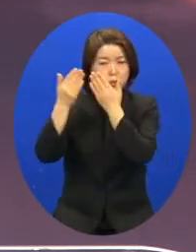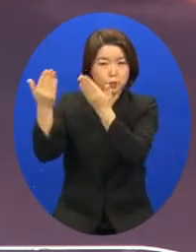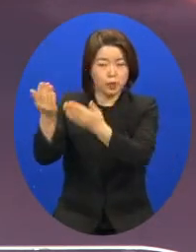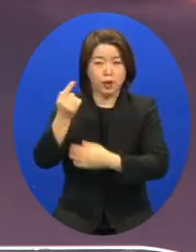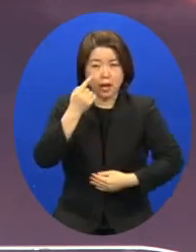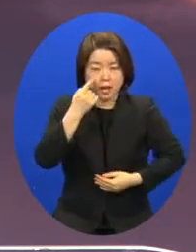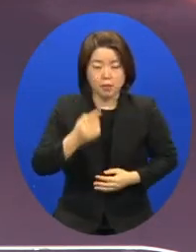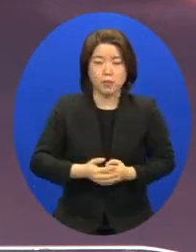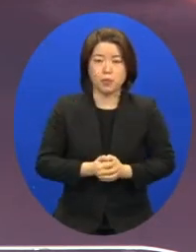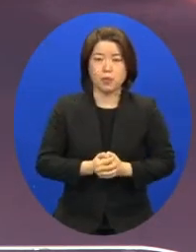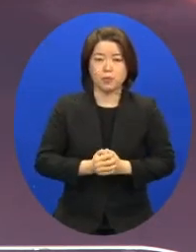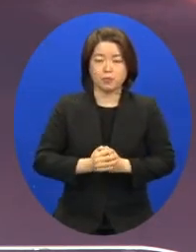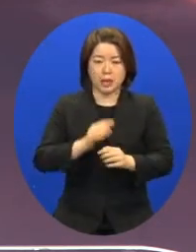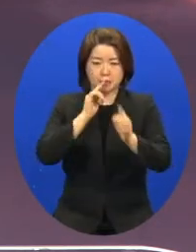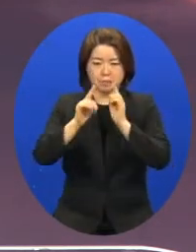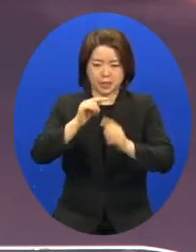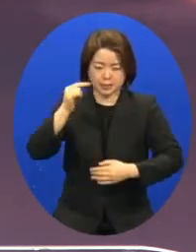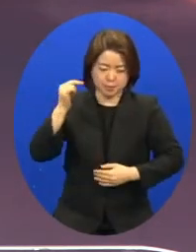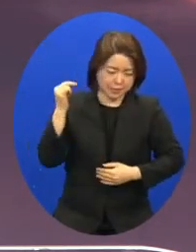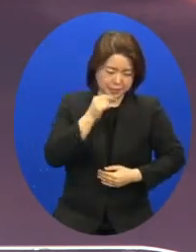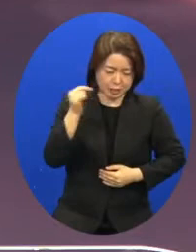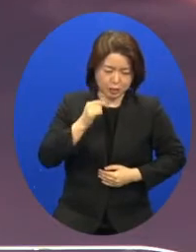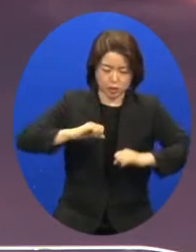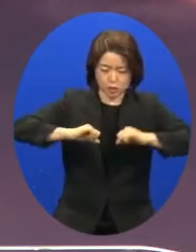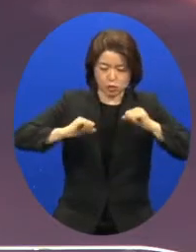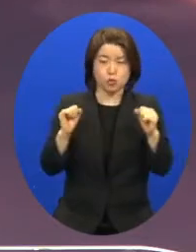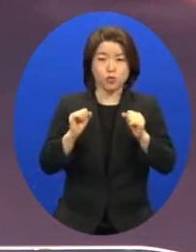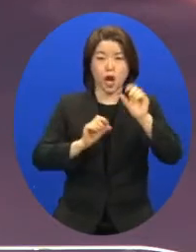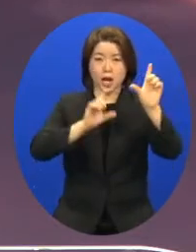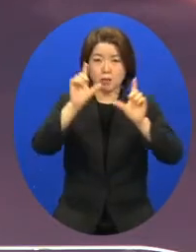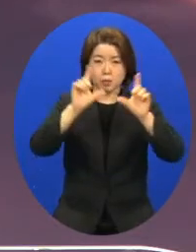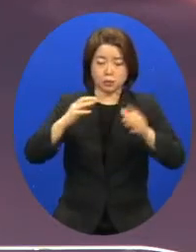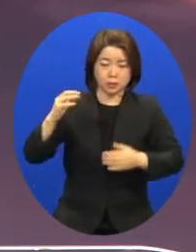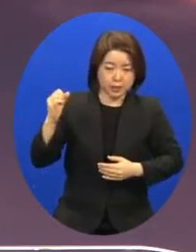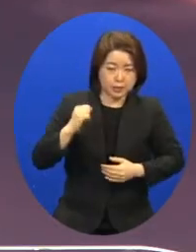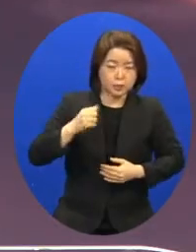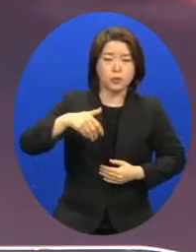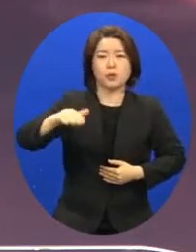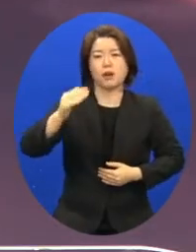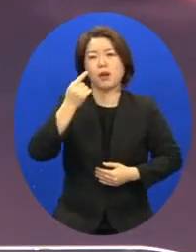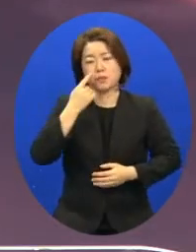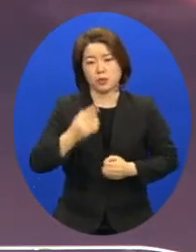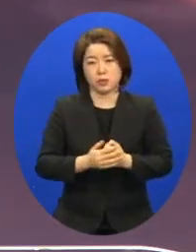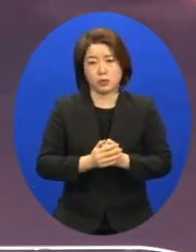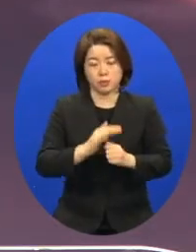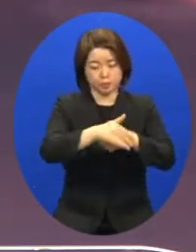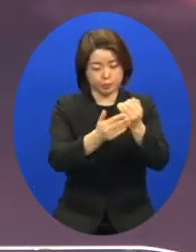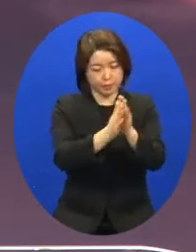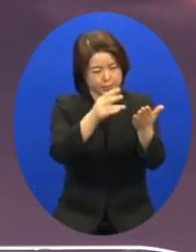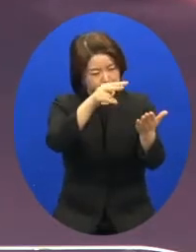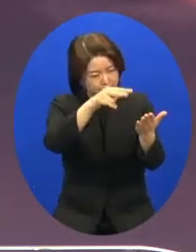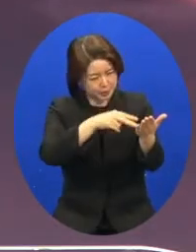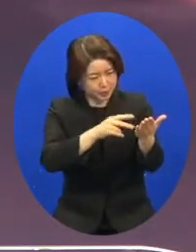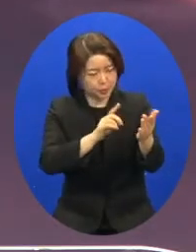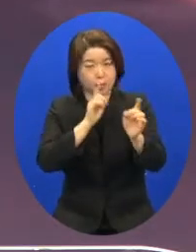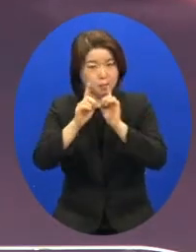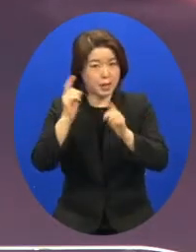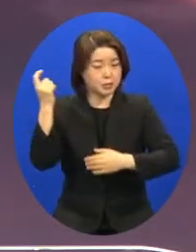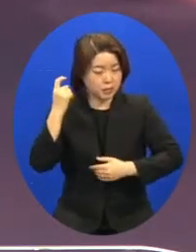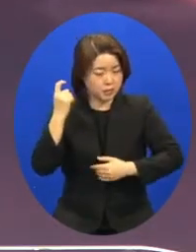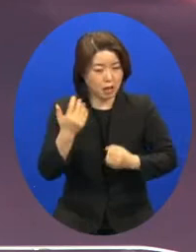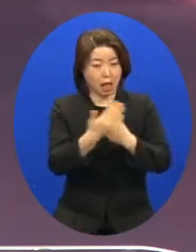그리고 말씀에 철저히 순종하는 자세로 나아가야 합니다. 성경을 읽고 말씀을 들을 때 은혜만